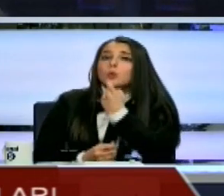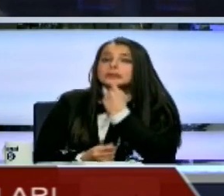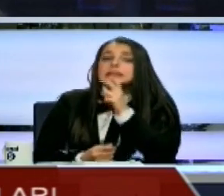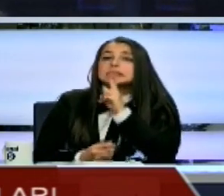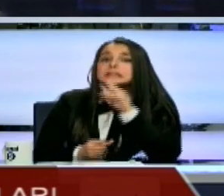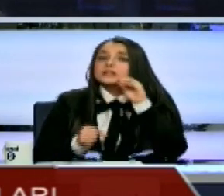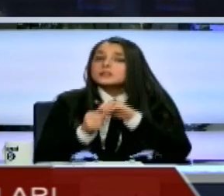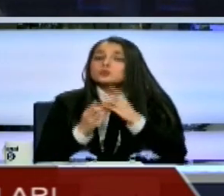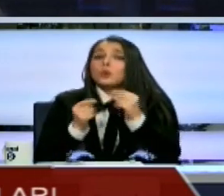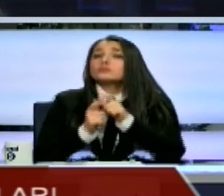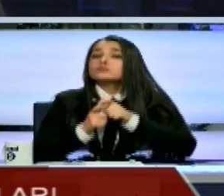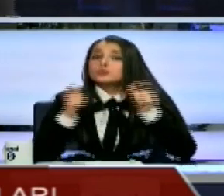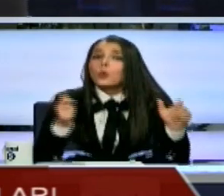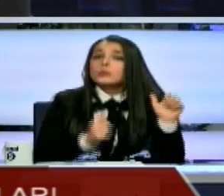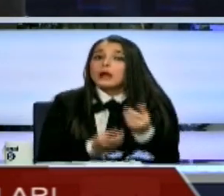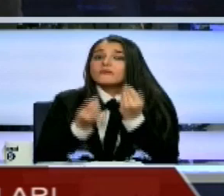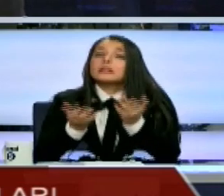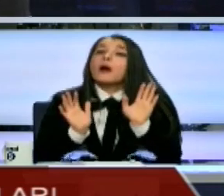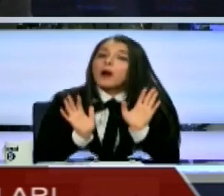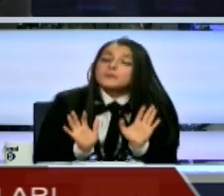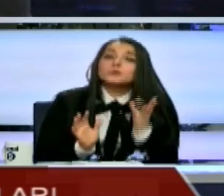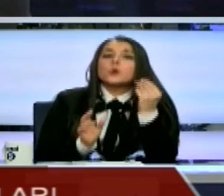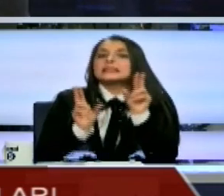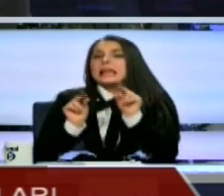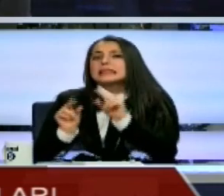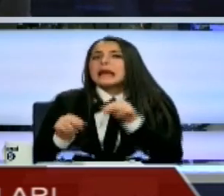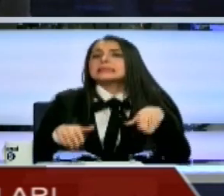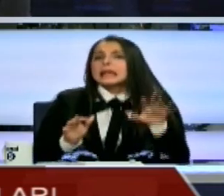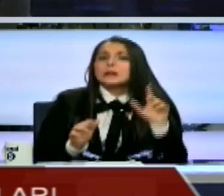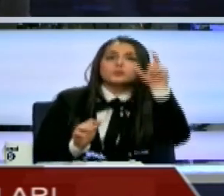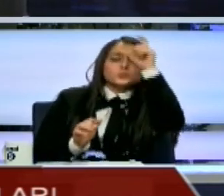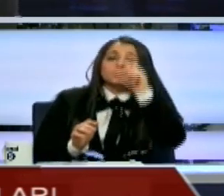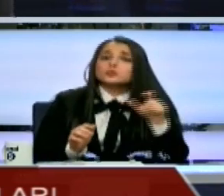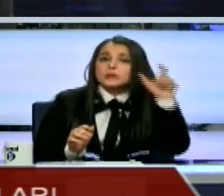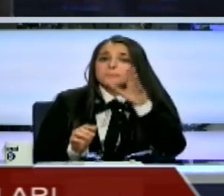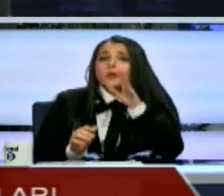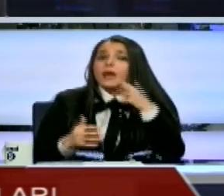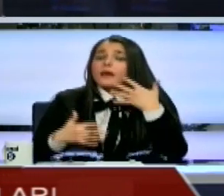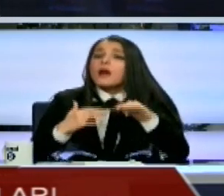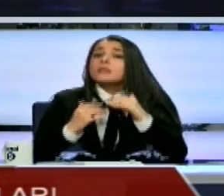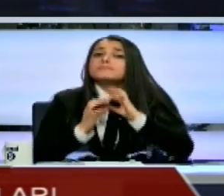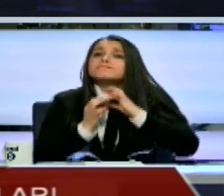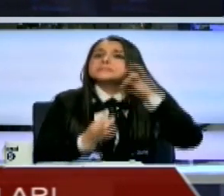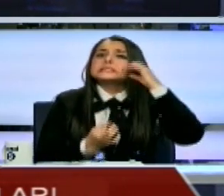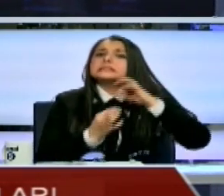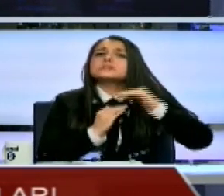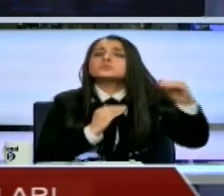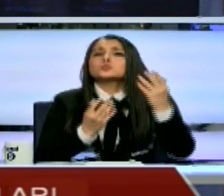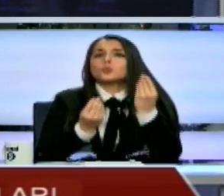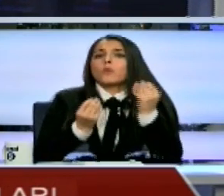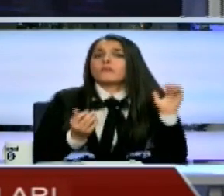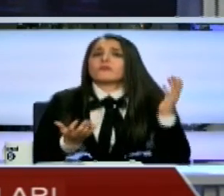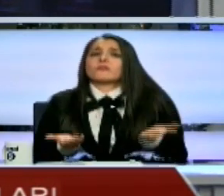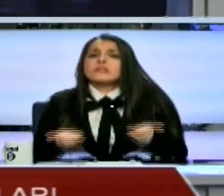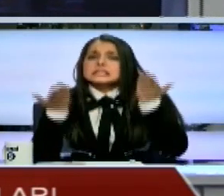çok büyük önem verildi ama tabii çok yeterli değil. Çünkü Türkiye'de engelli sayısı çok fazla değerli izleyenler.